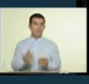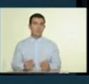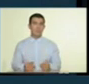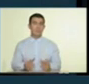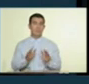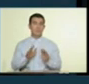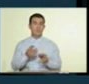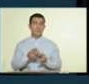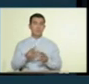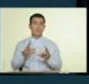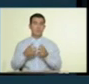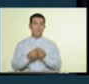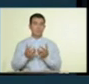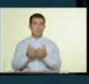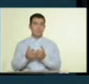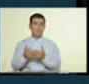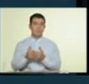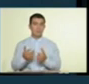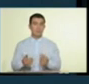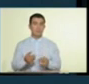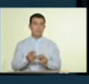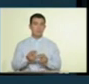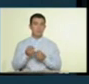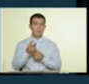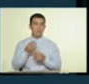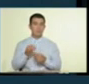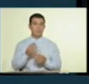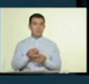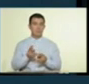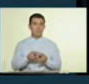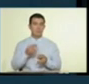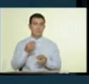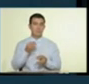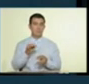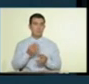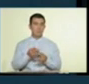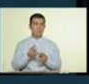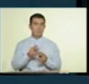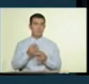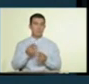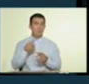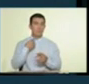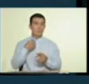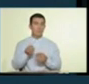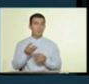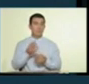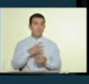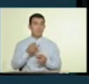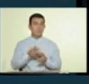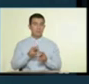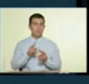bu tenglamani hisoblaymiz. Bu yerda ham 12y noma'lum qo'shiluvchi bo'ldi.